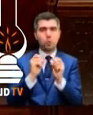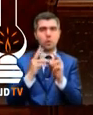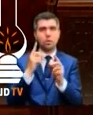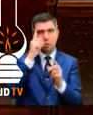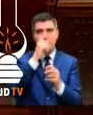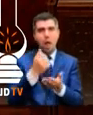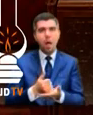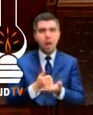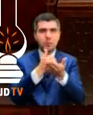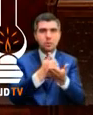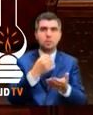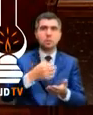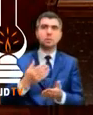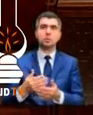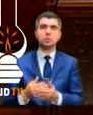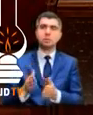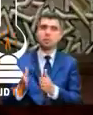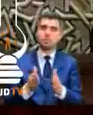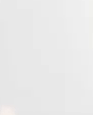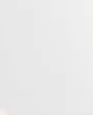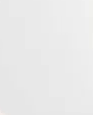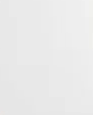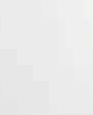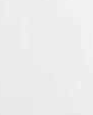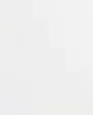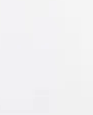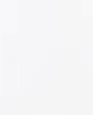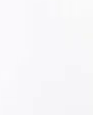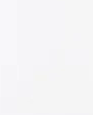يكون فيهم مشكل احنا مستعدين نحلهم في اقرب وقت شكرا سي